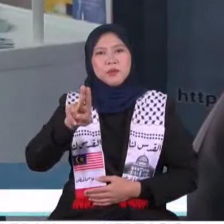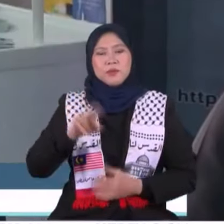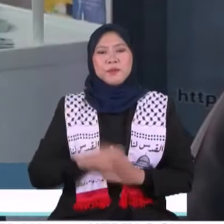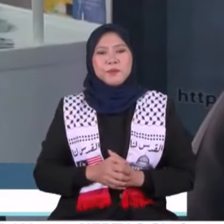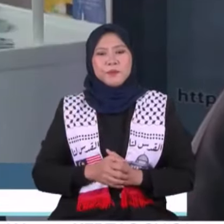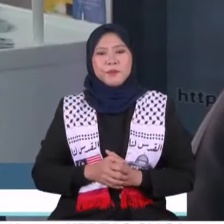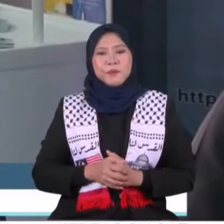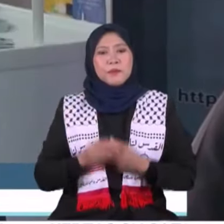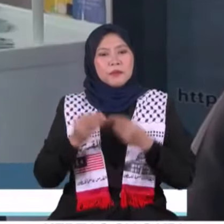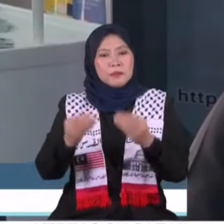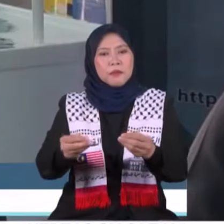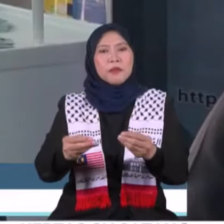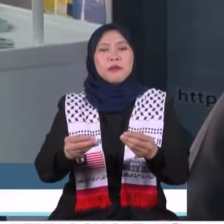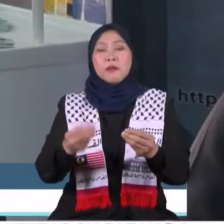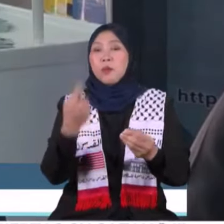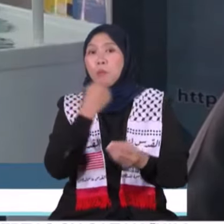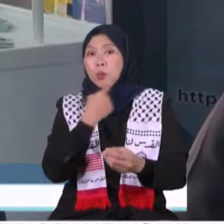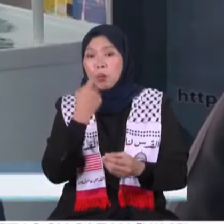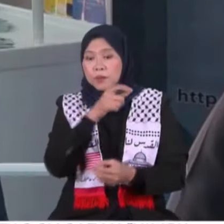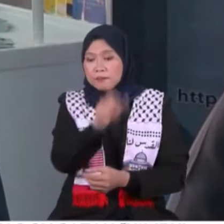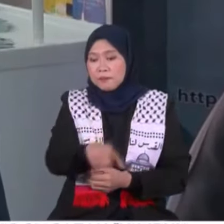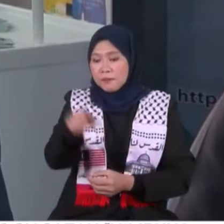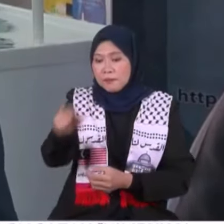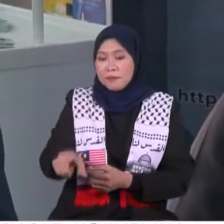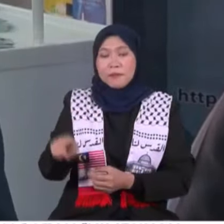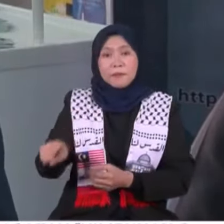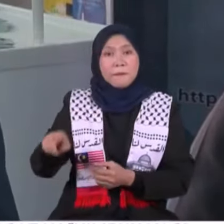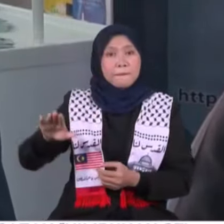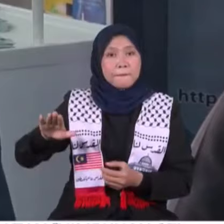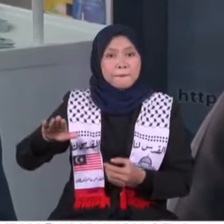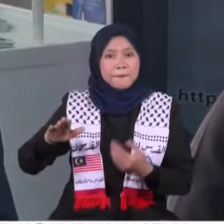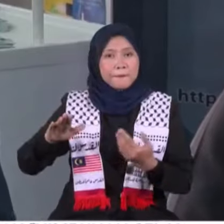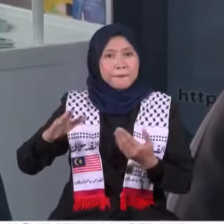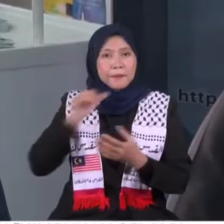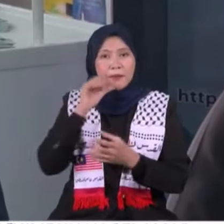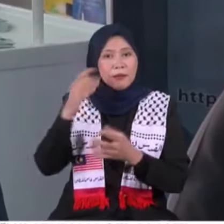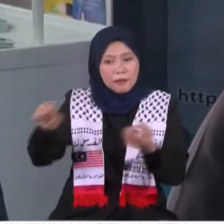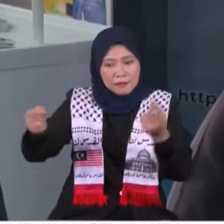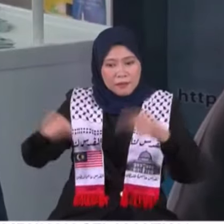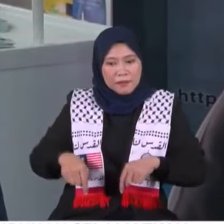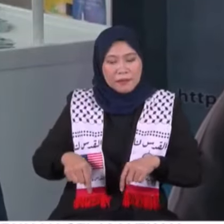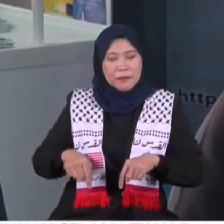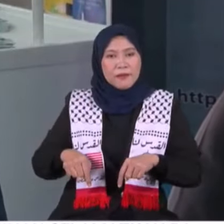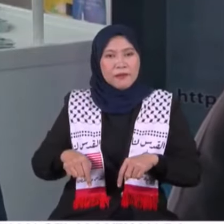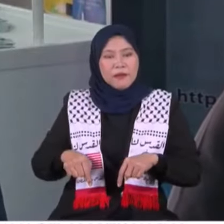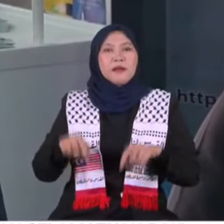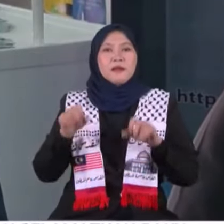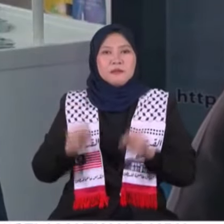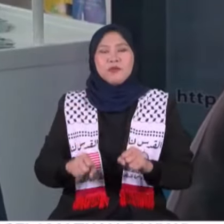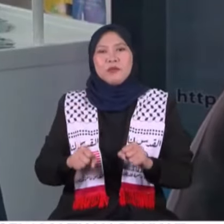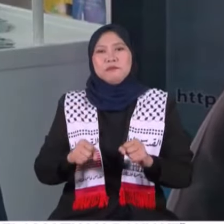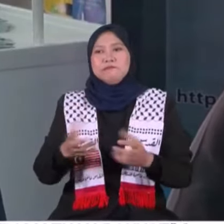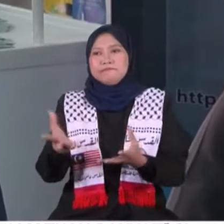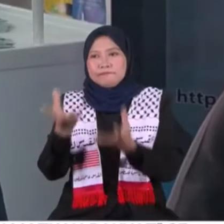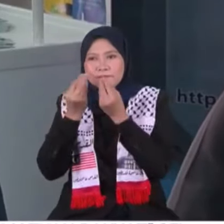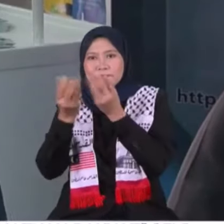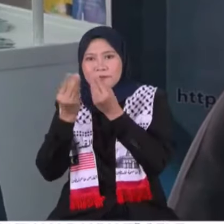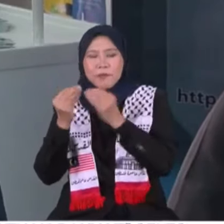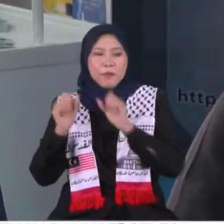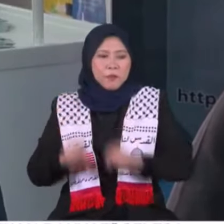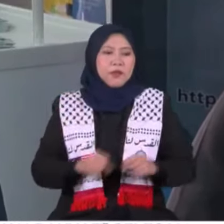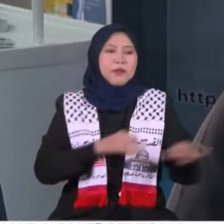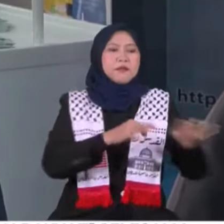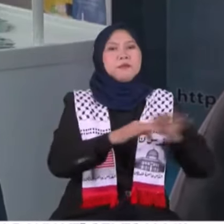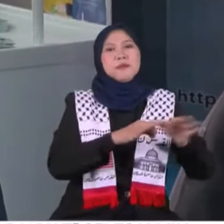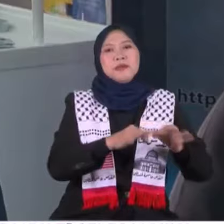perangan kepada dia orang yang belum Yang mana tak datang hari ini kita bagi penerangan untuk dia orang